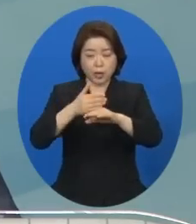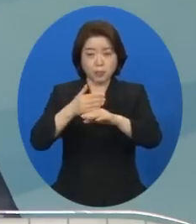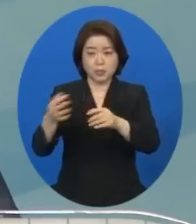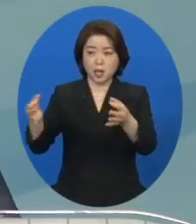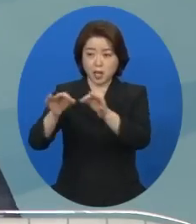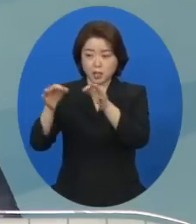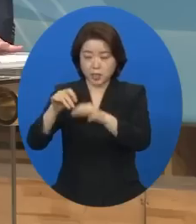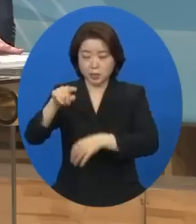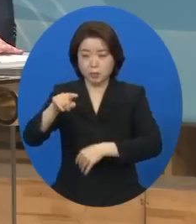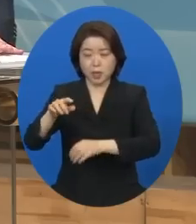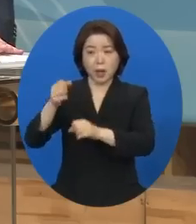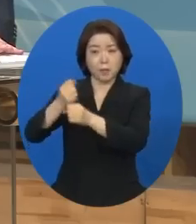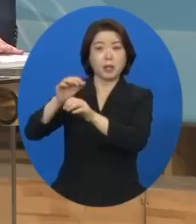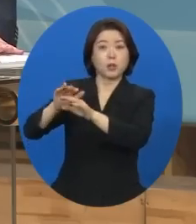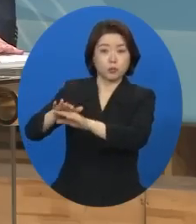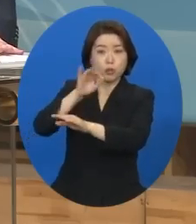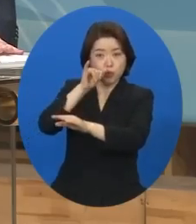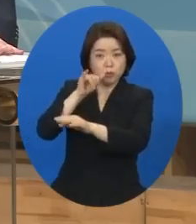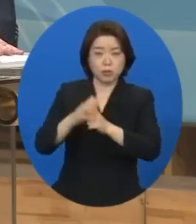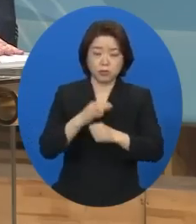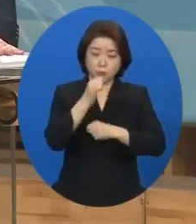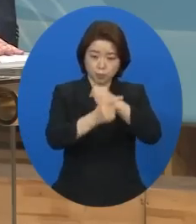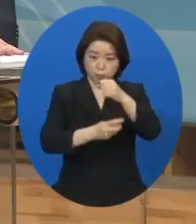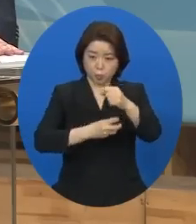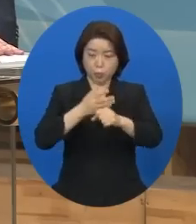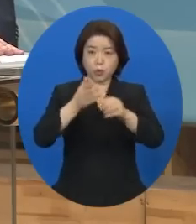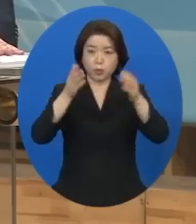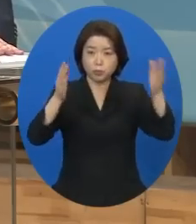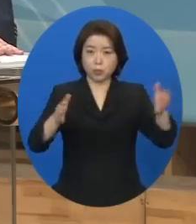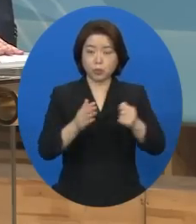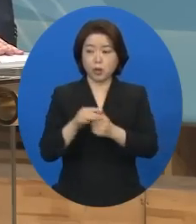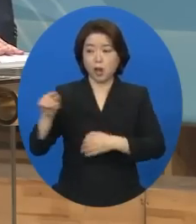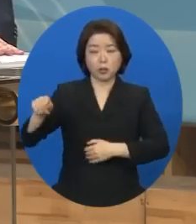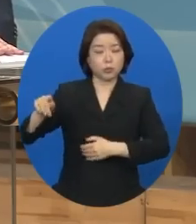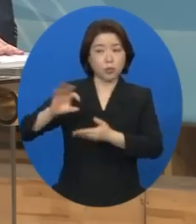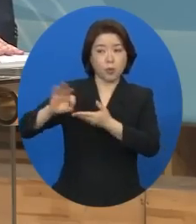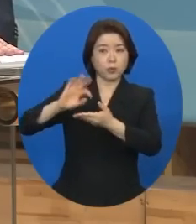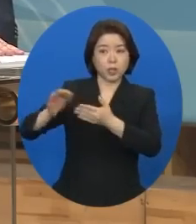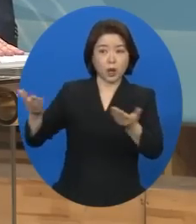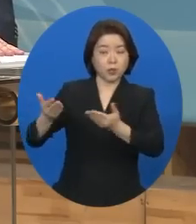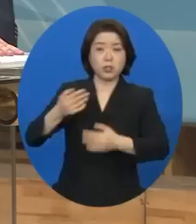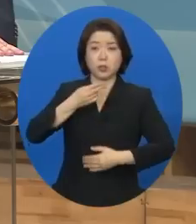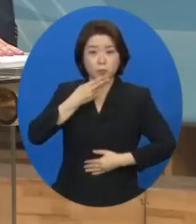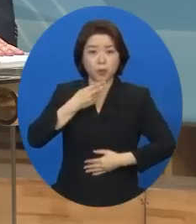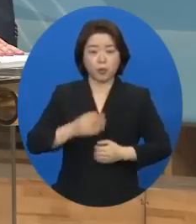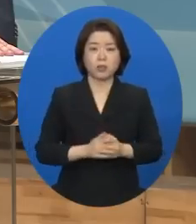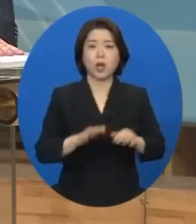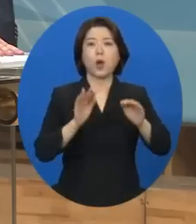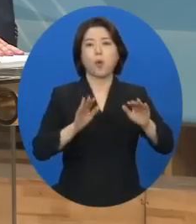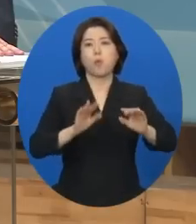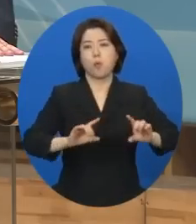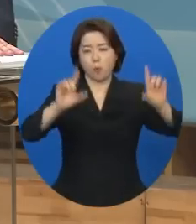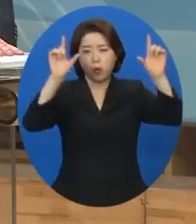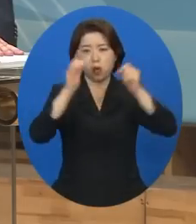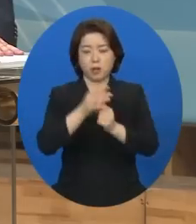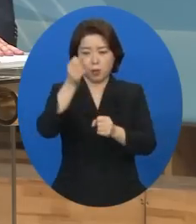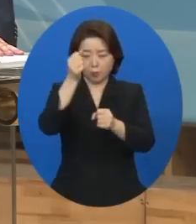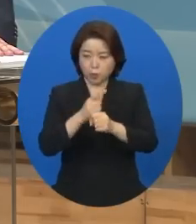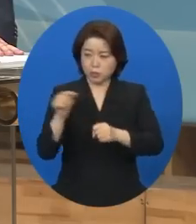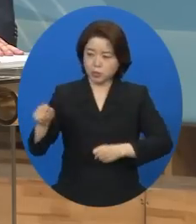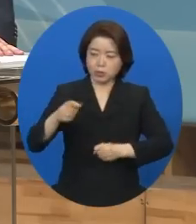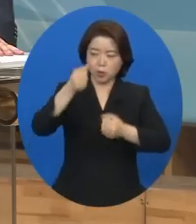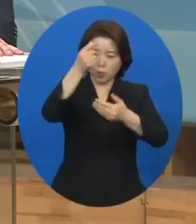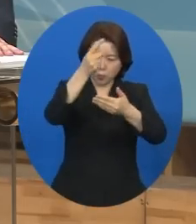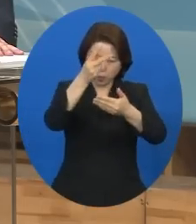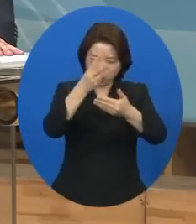만들어 놓고 있는데 몇 년 동안은 거의 재난기금을 쓸 일이 없었습니다. 올해는 벌써 여러 번